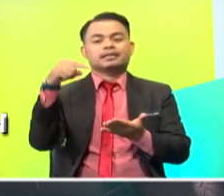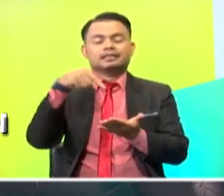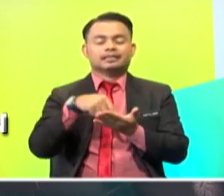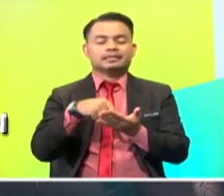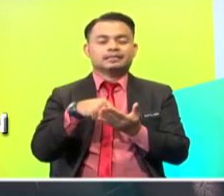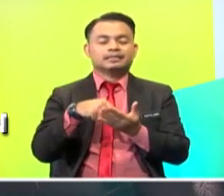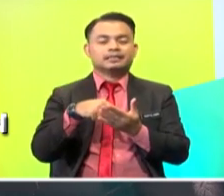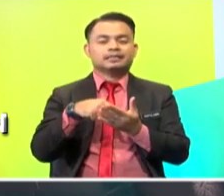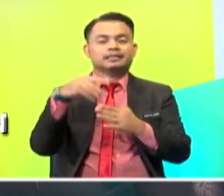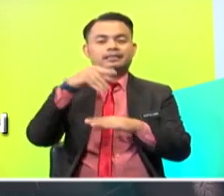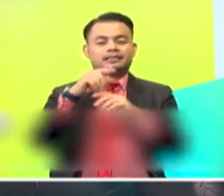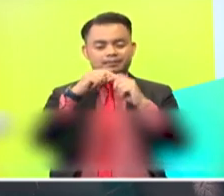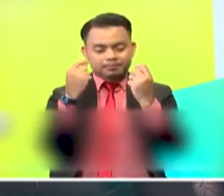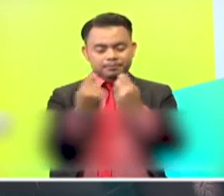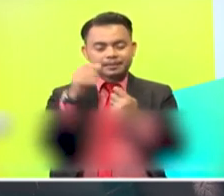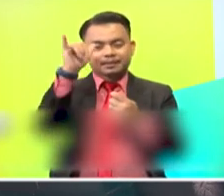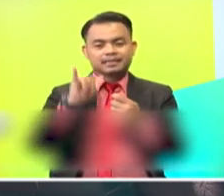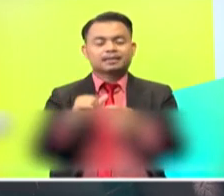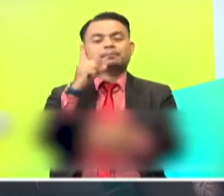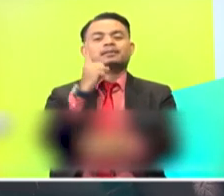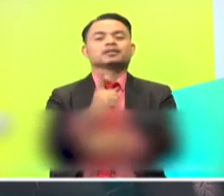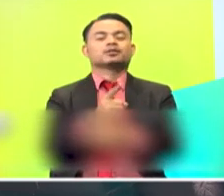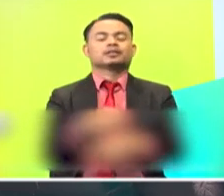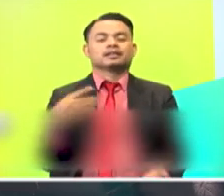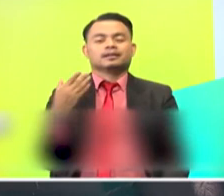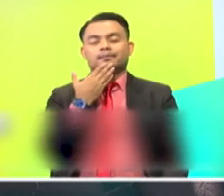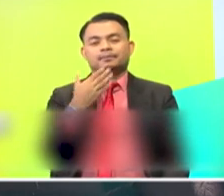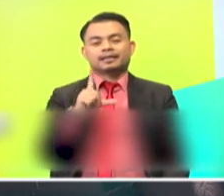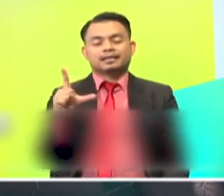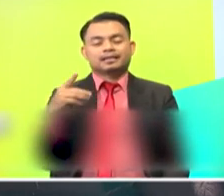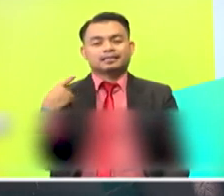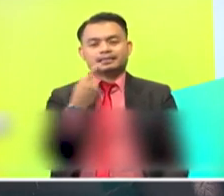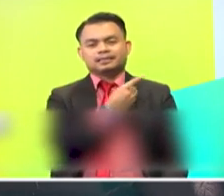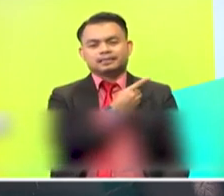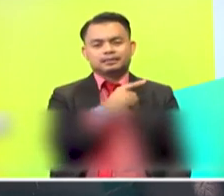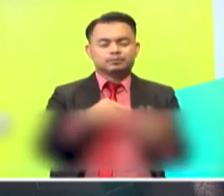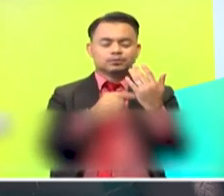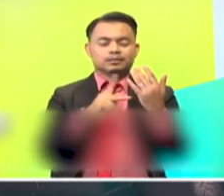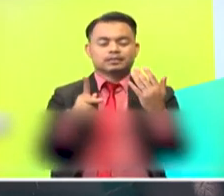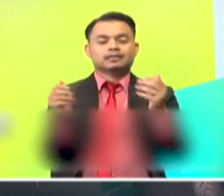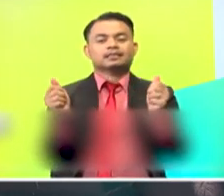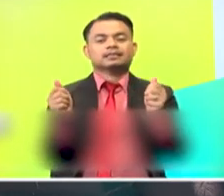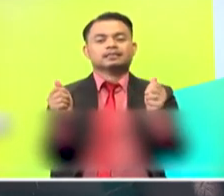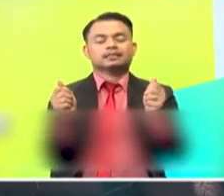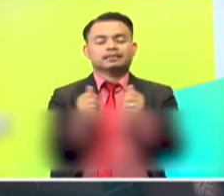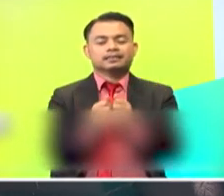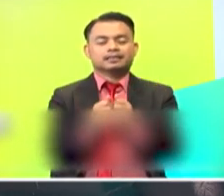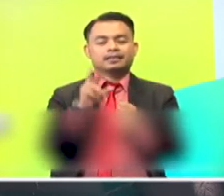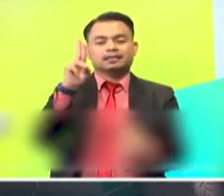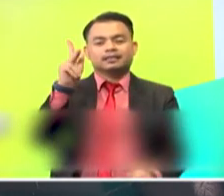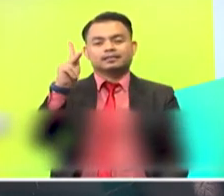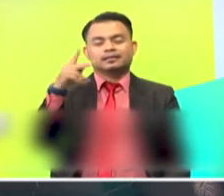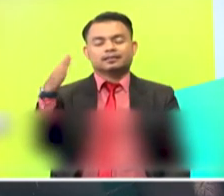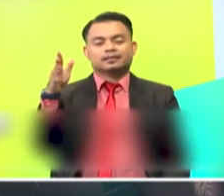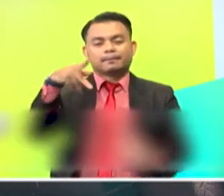di tempat yang betul oke baiklah ego kita memulihkan dengan rak penyimpanan dululah C Oke tadi Bahan apa yang